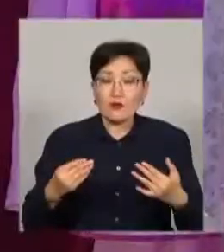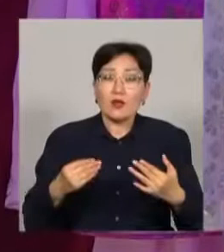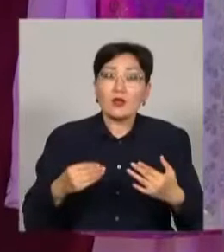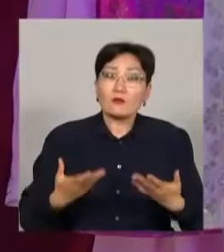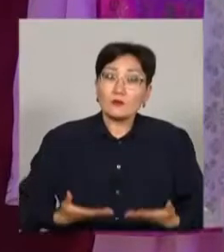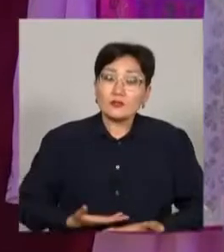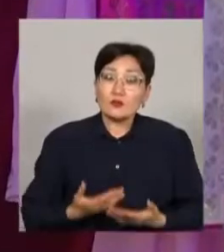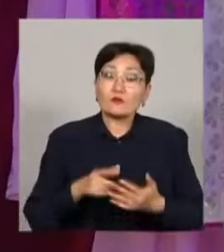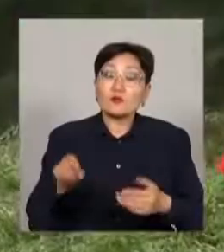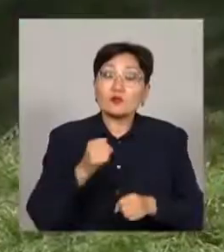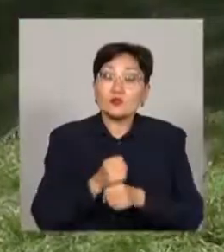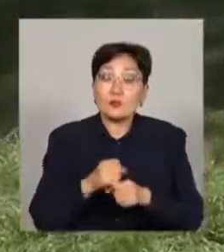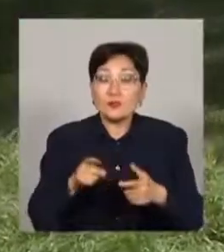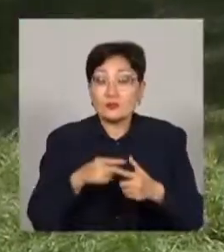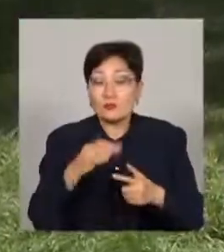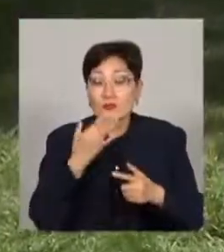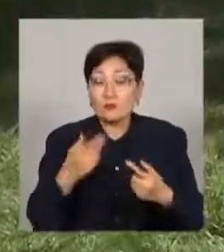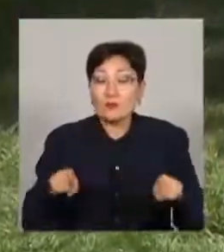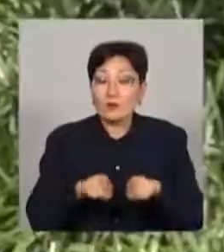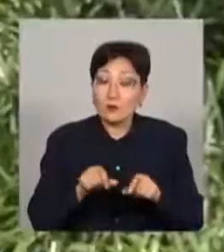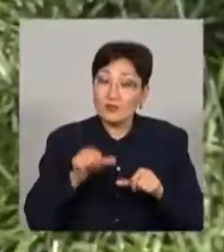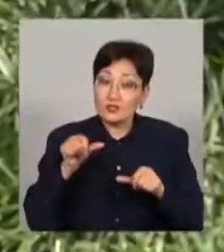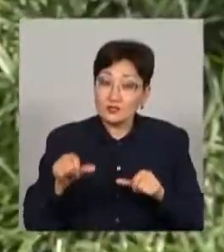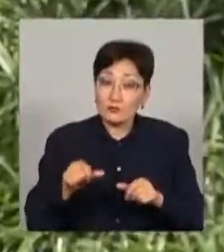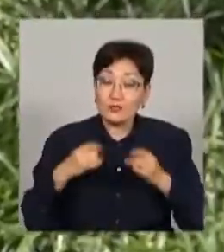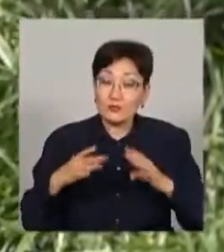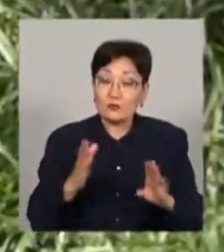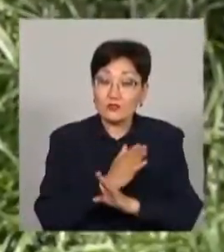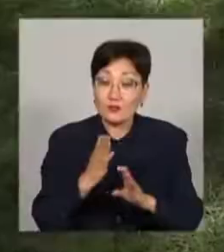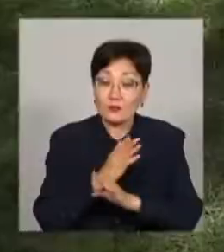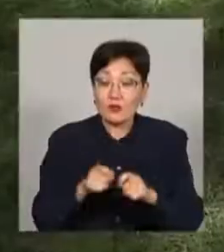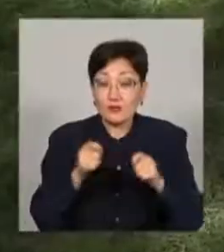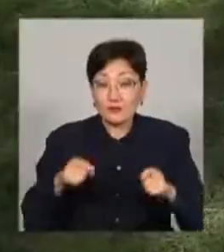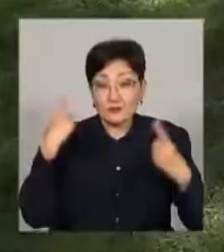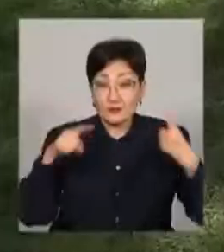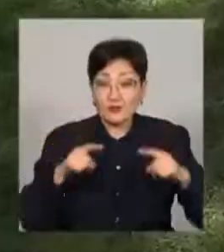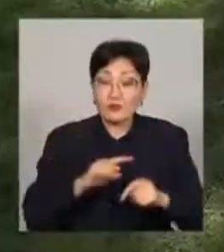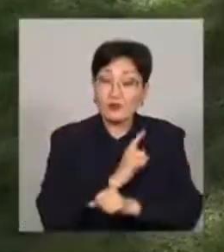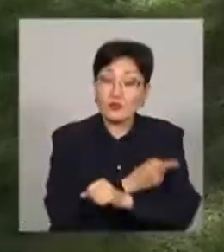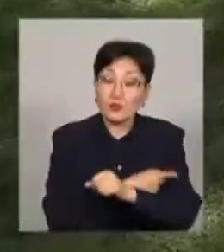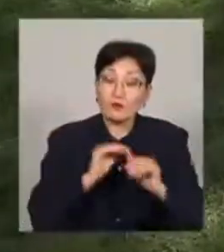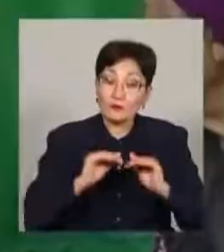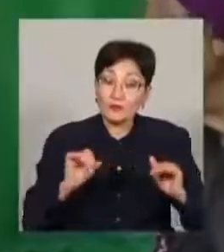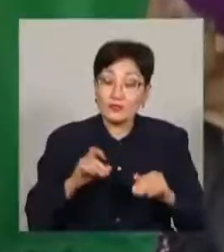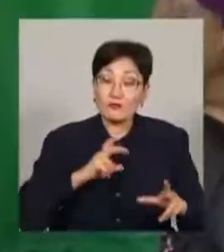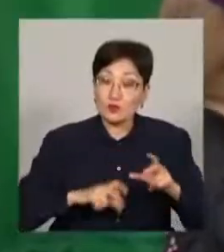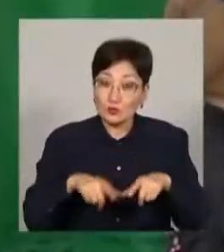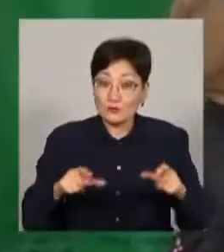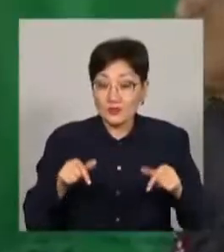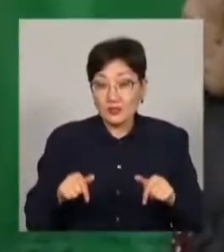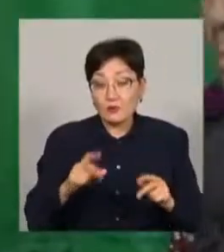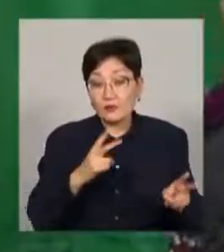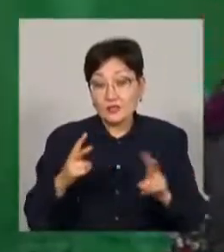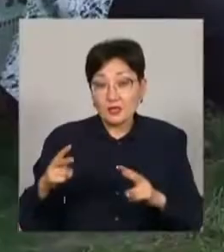быта. Все, что делает тот или иной этнос таким особенным. Праздничная атмосфера создана творческими усилиями школьников и студентов. Здесь